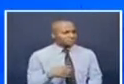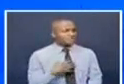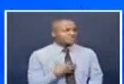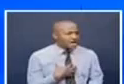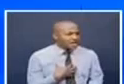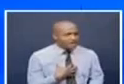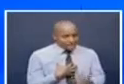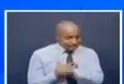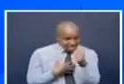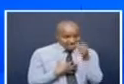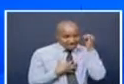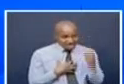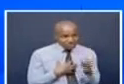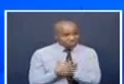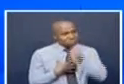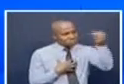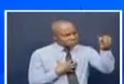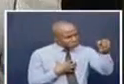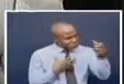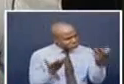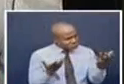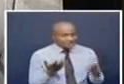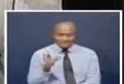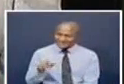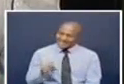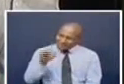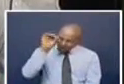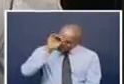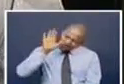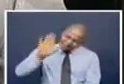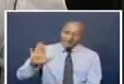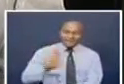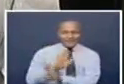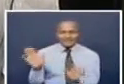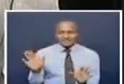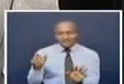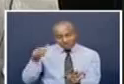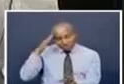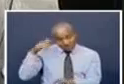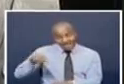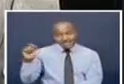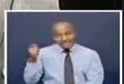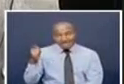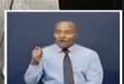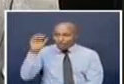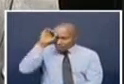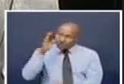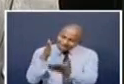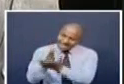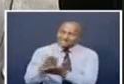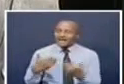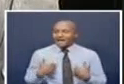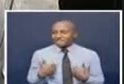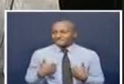aachie wenzake na staafu siasa. Nafikiri yao ni maoni yake, na katika jamhuri yetu kila mtu ana haki ya